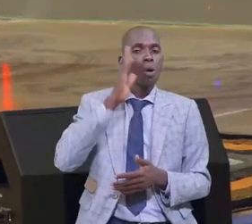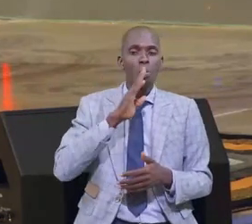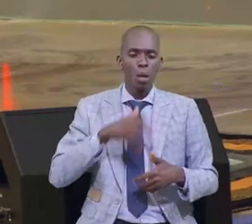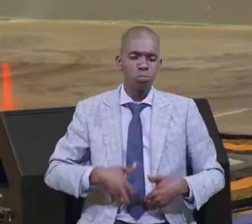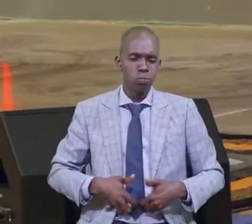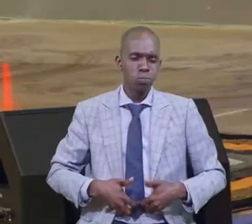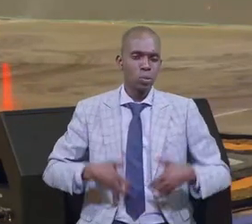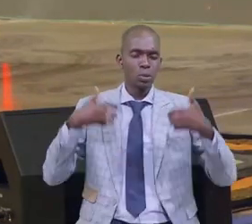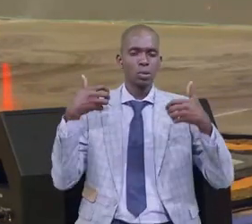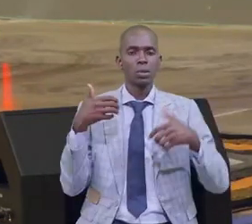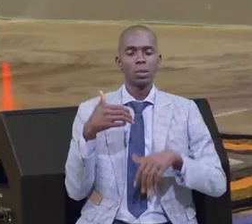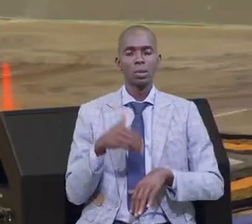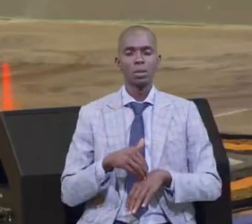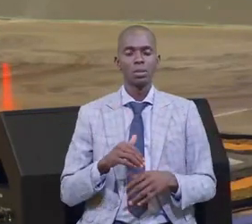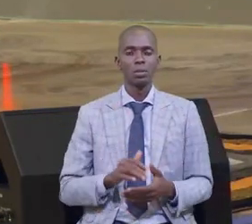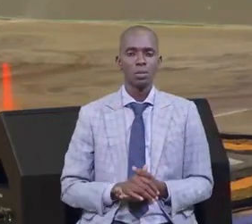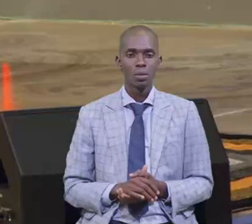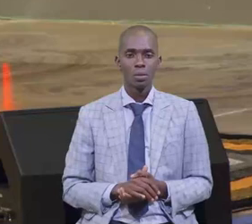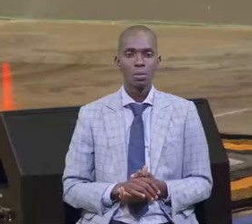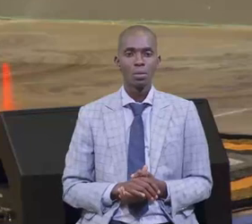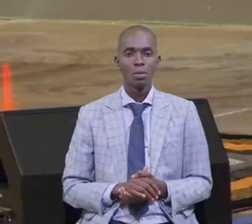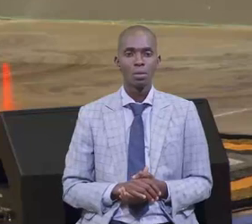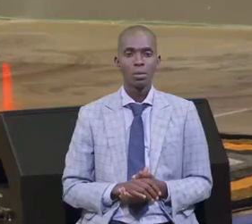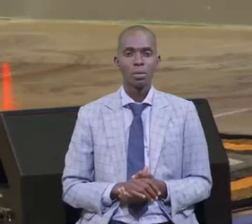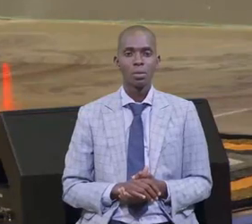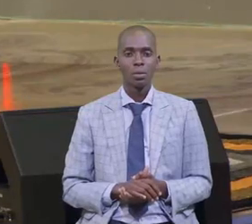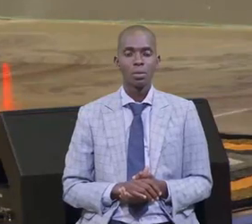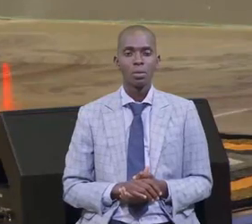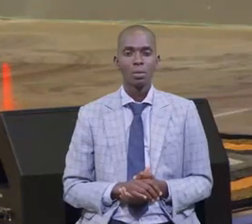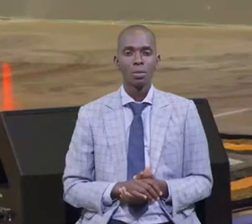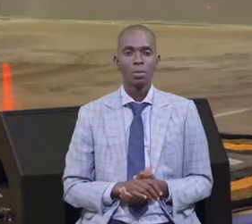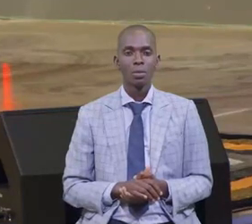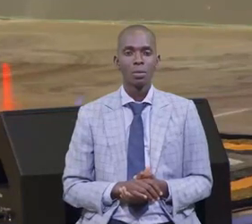Ne fais rien qui attire la colère de Dieu.